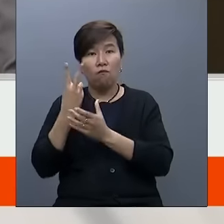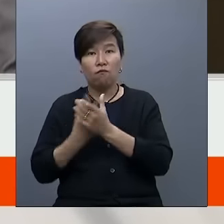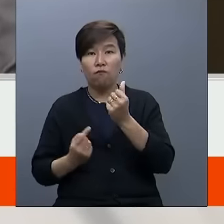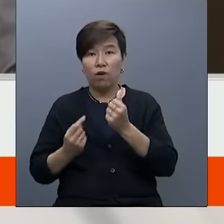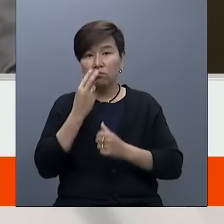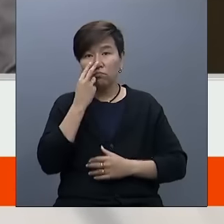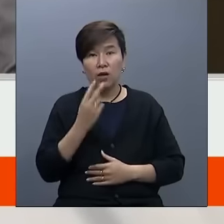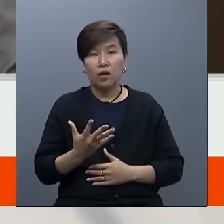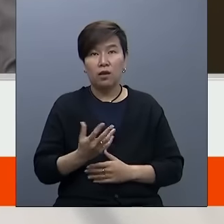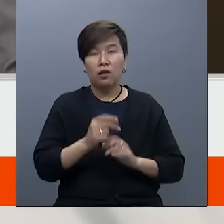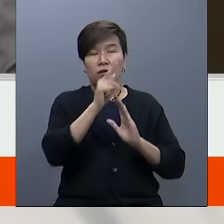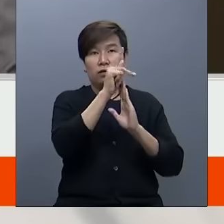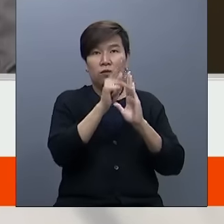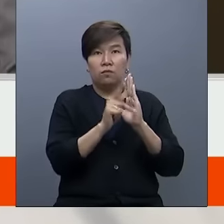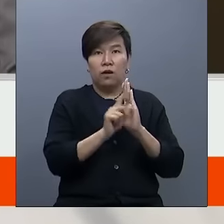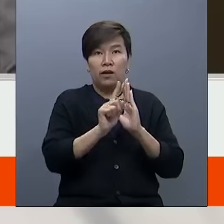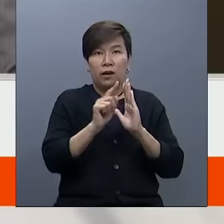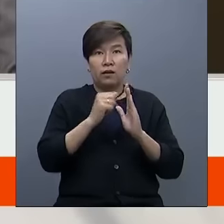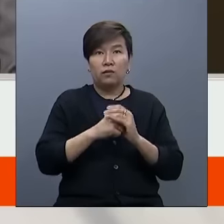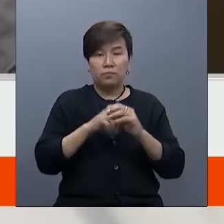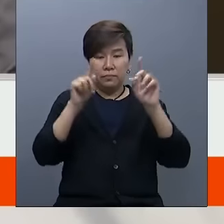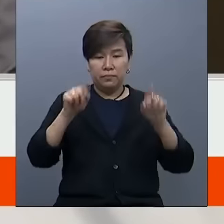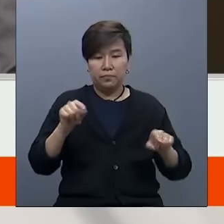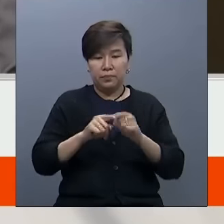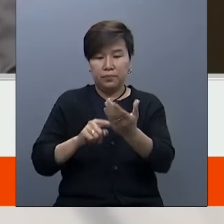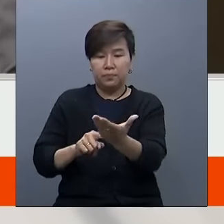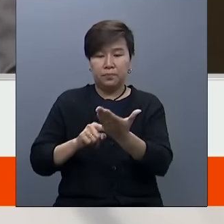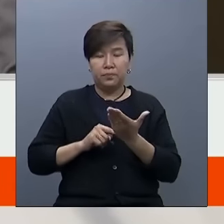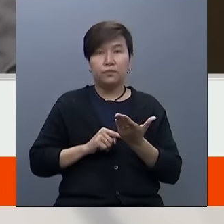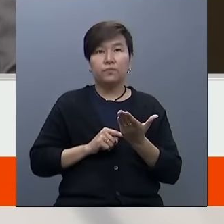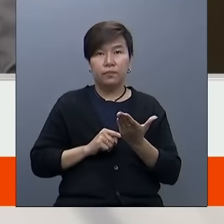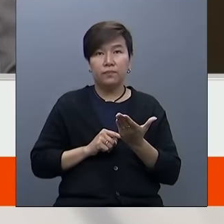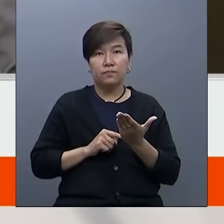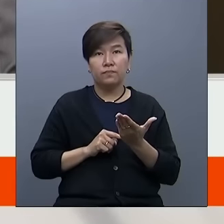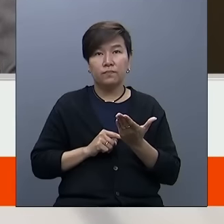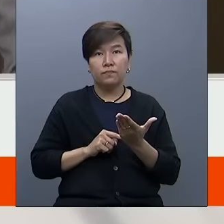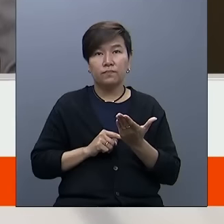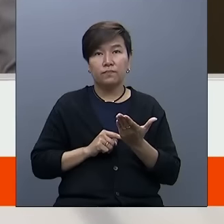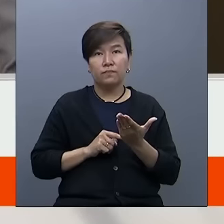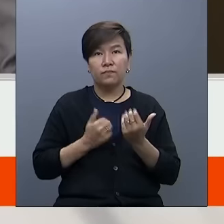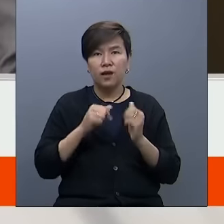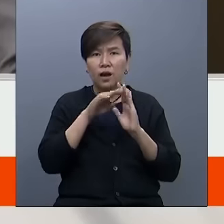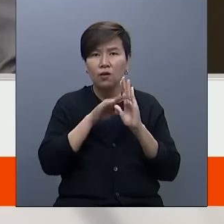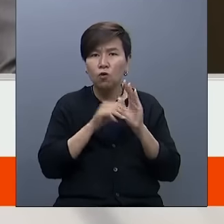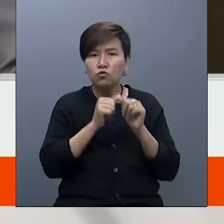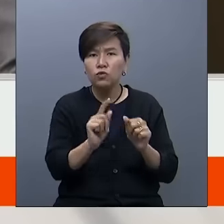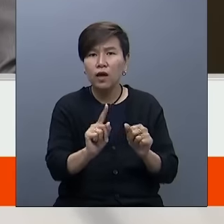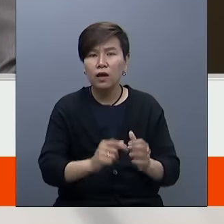ฎหมายที่จะต้องเป็นบุคคลที่ได้รับหมายเรียกเนี่ยแจ้งมาจากทางเจ้าหน้าที่เท่ากับว่าตอนนี้กระบวนการมันอยู่ที่ตรงไหน